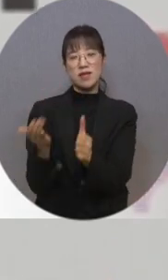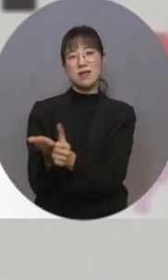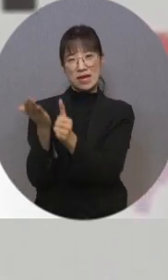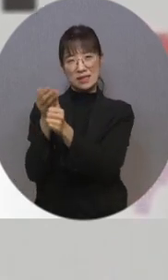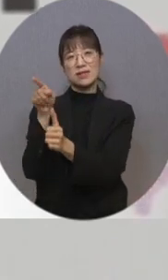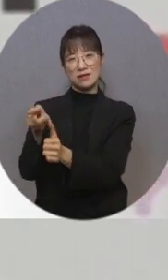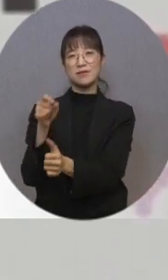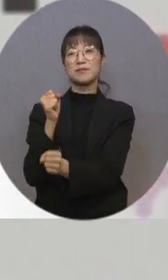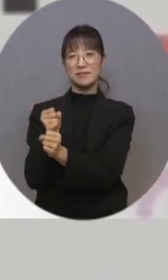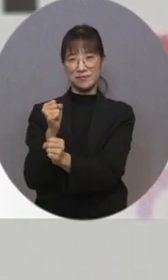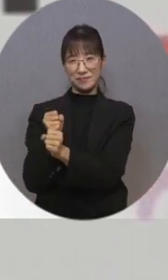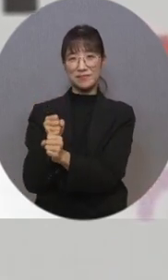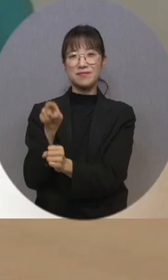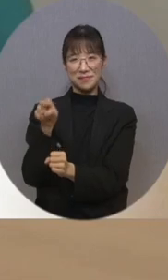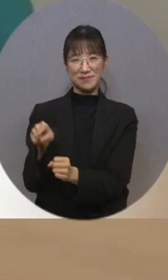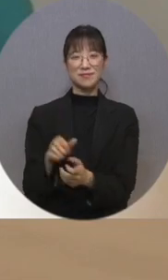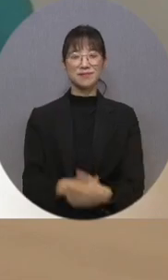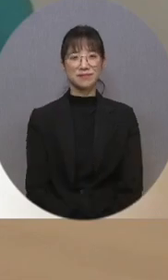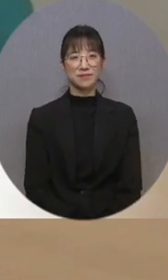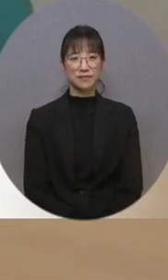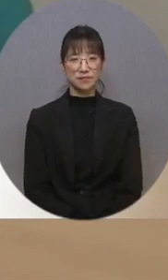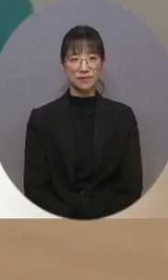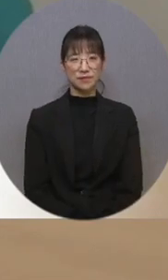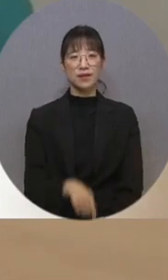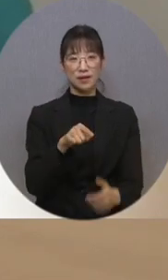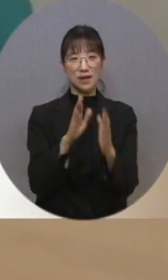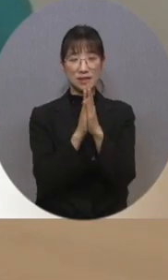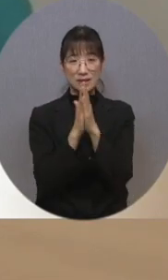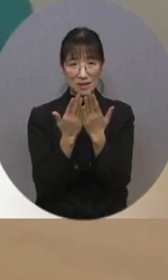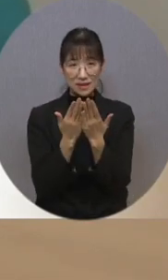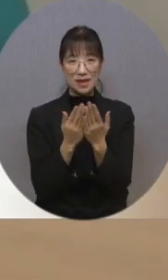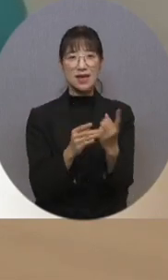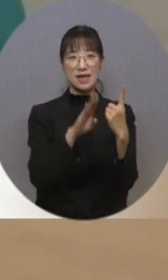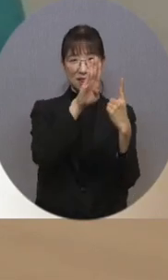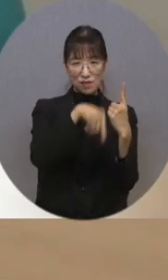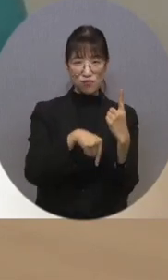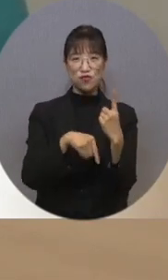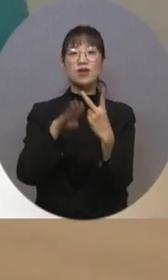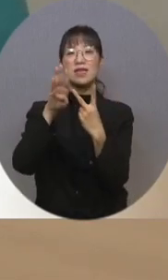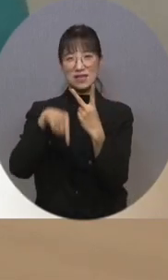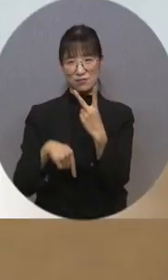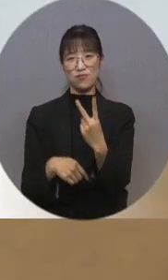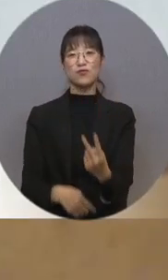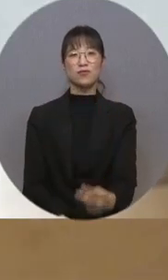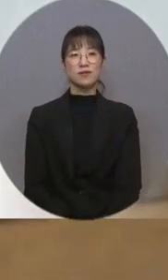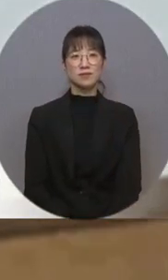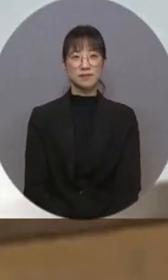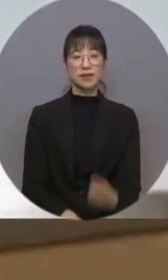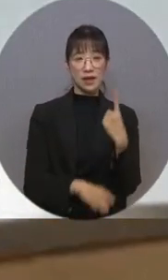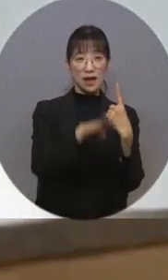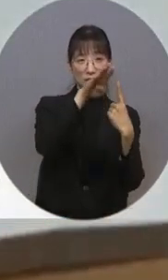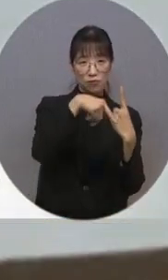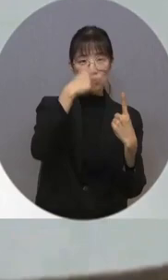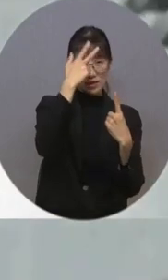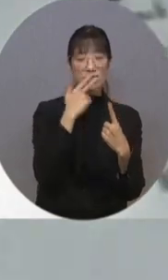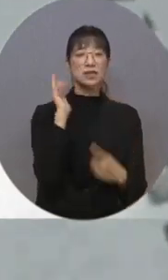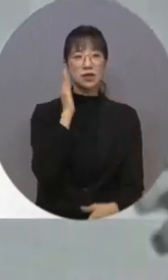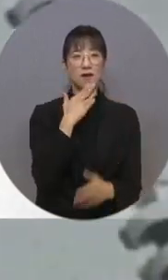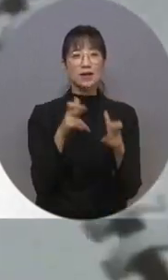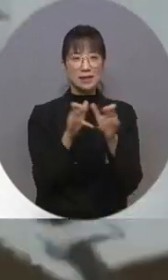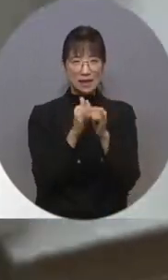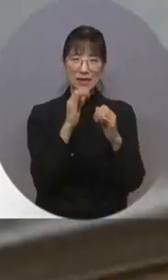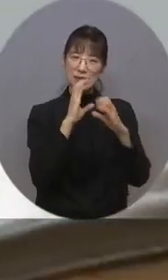양성하는 데 활용되고 있습니다. 양성 지침서는 크게 1부와 2부로 구성됐으며 1부에서는